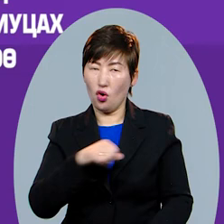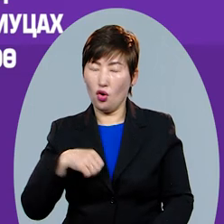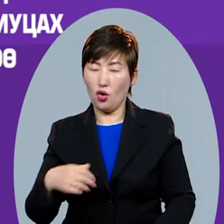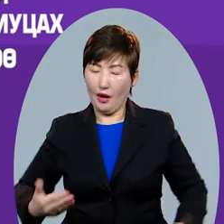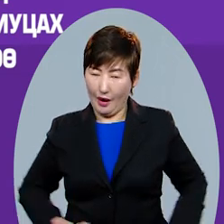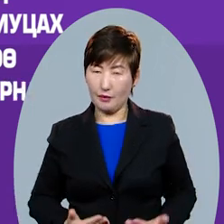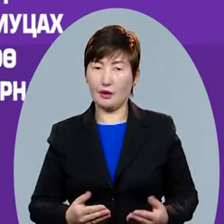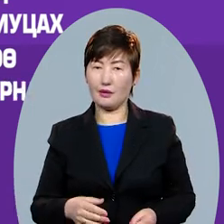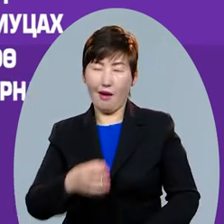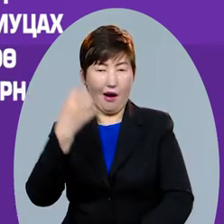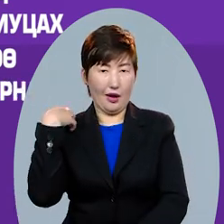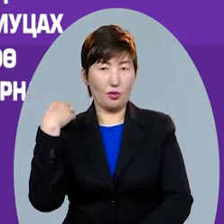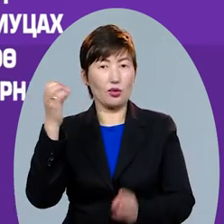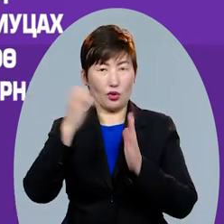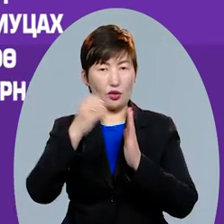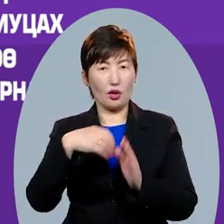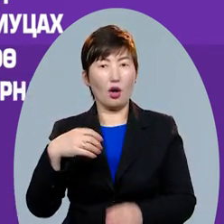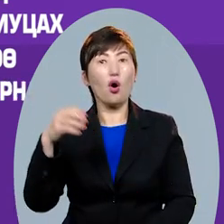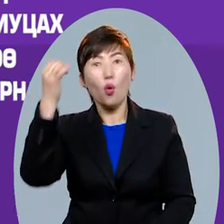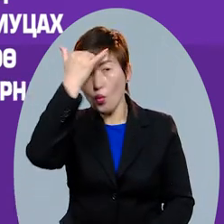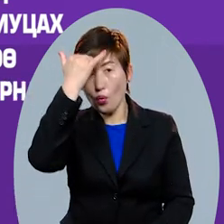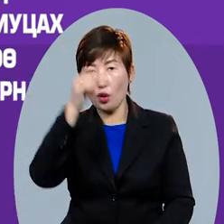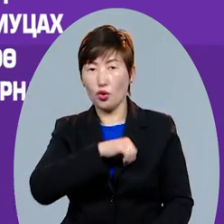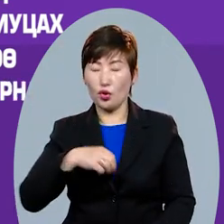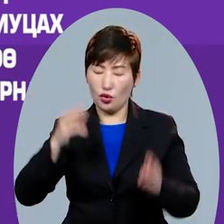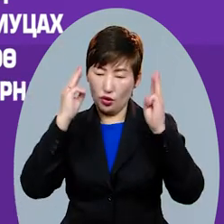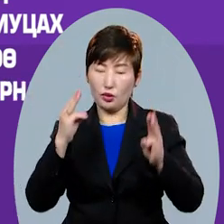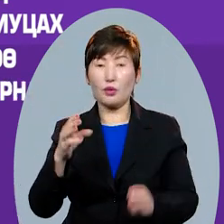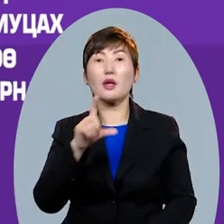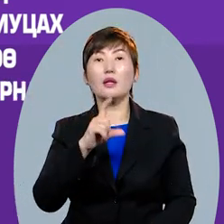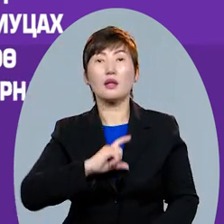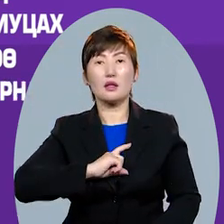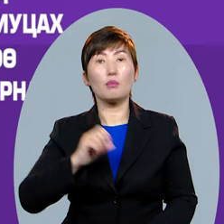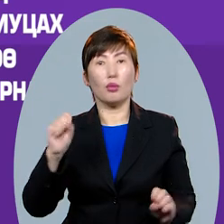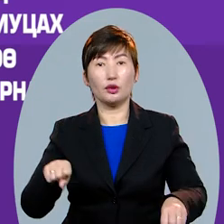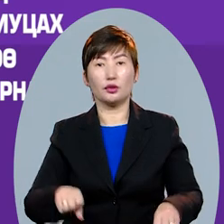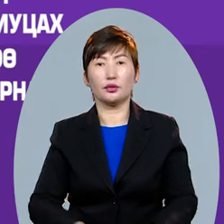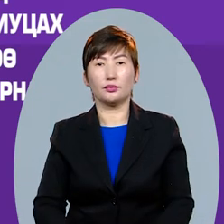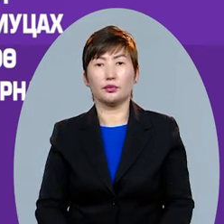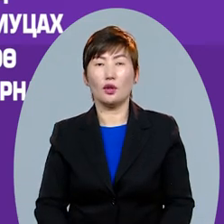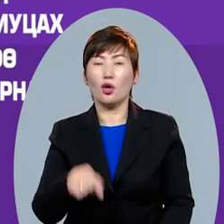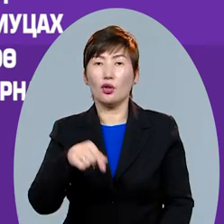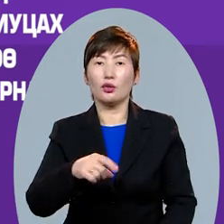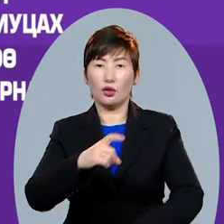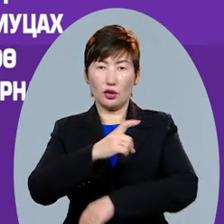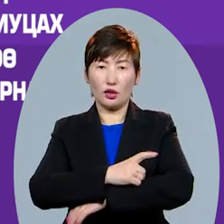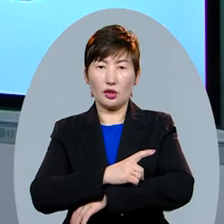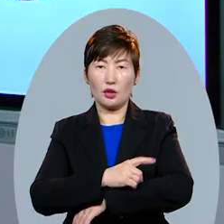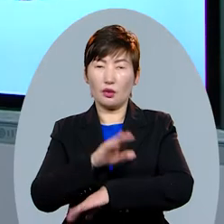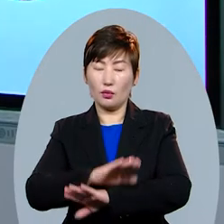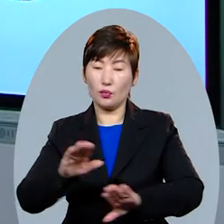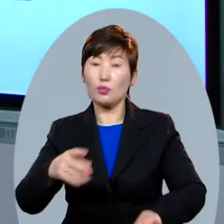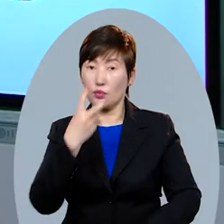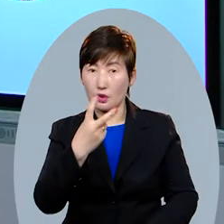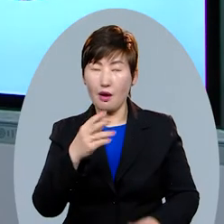байна. Чи шийд. Ингэснээр хүүхэд өөрийнхөө амьдралаа хариуцах ёстойгоо ухаарч, өөрийнхөө шийдвэрийн эзэн болж сурна.